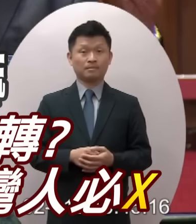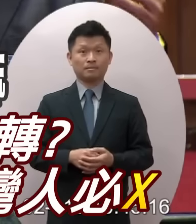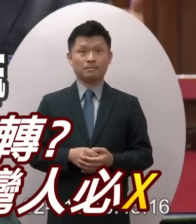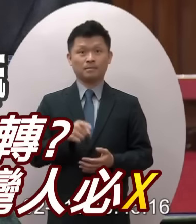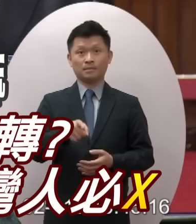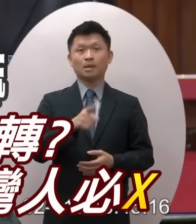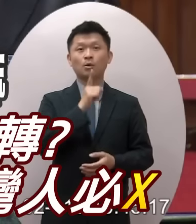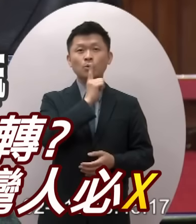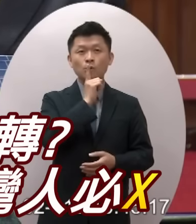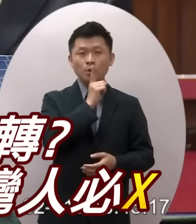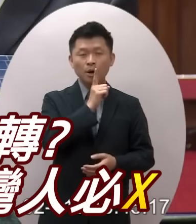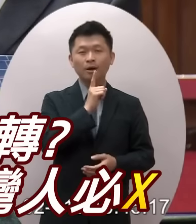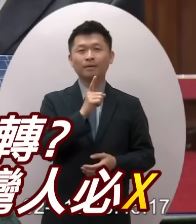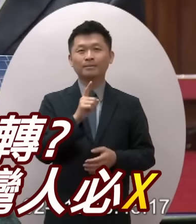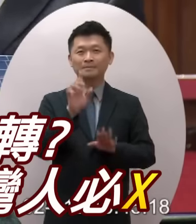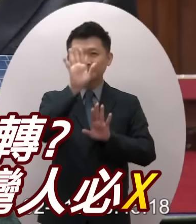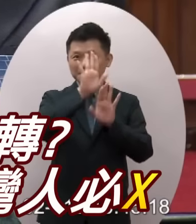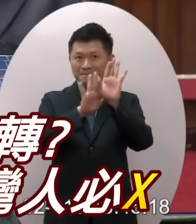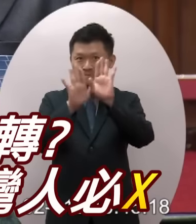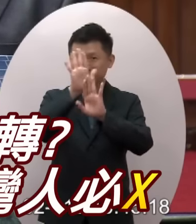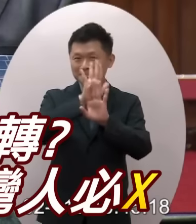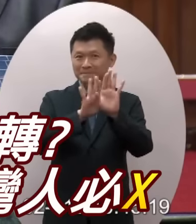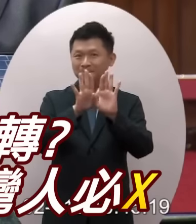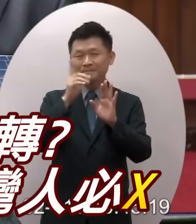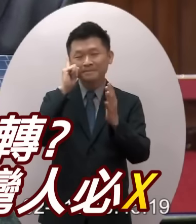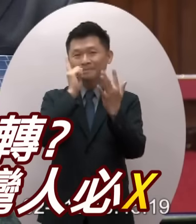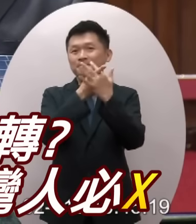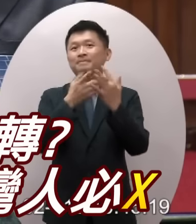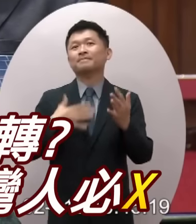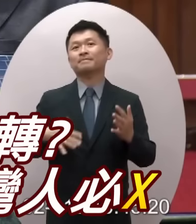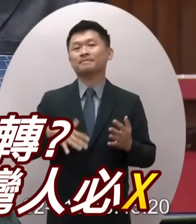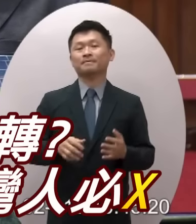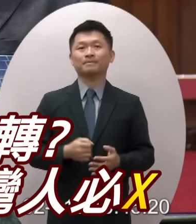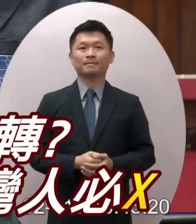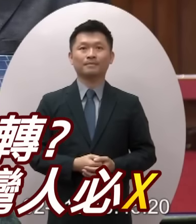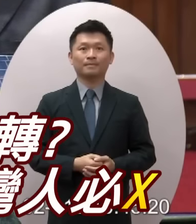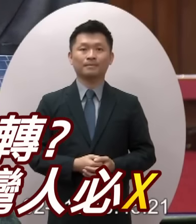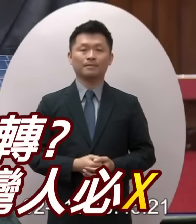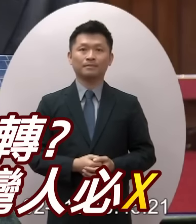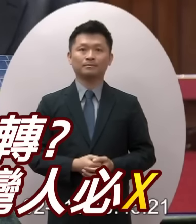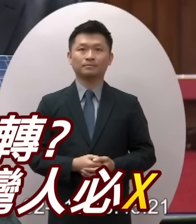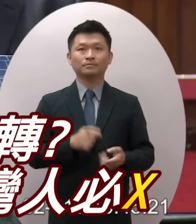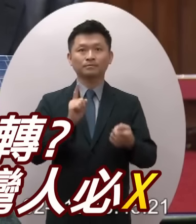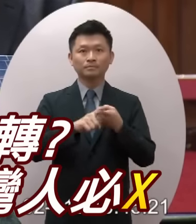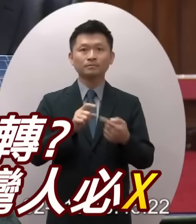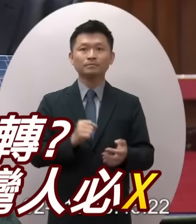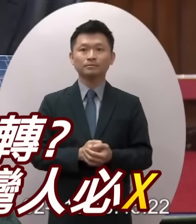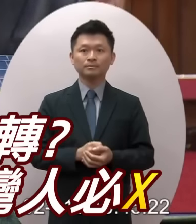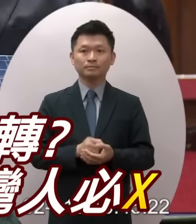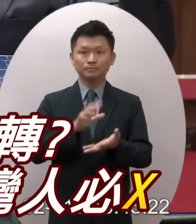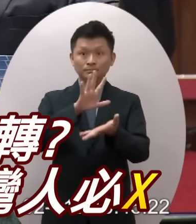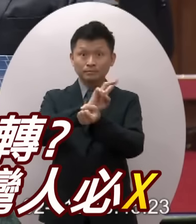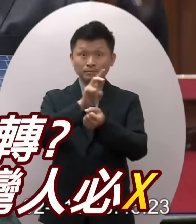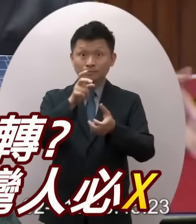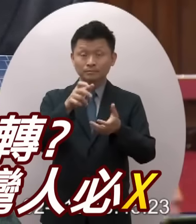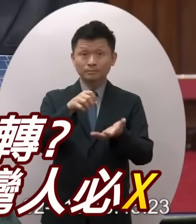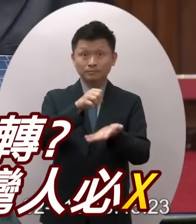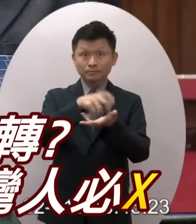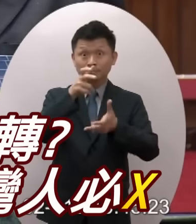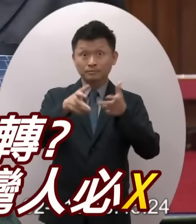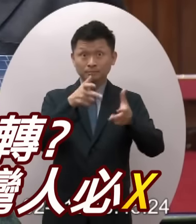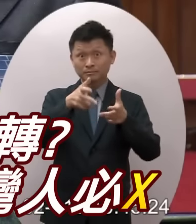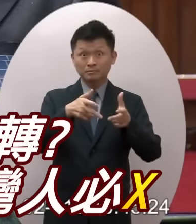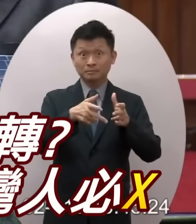安尼讲就给顺嘛，对不对？ 国家为国家为百姓来做代志，我当然是吼。 所以这福建无继续了，台湾人爱死